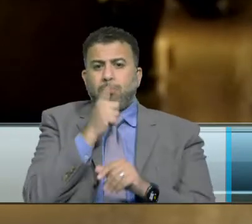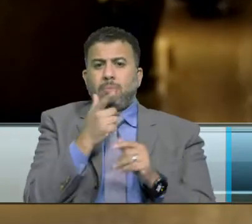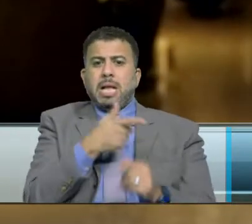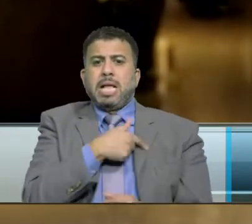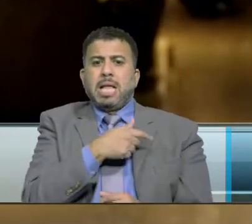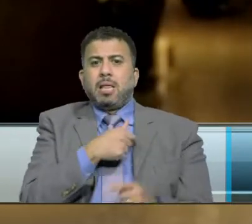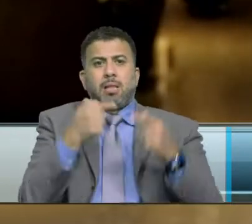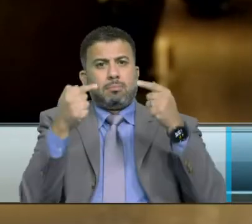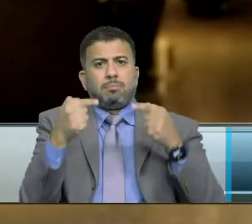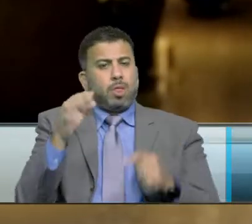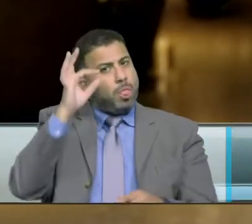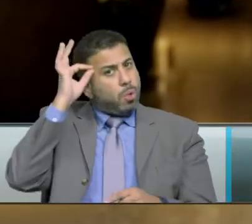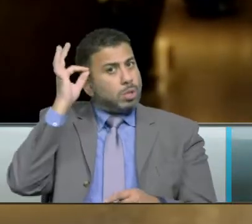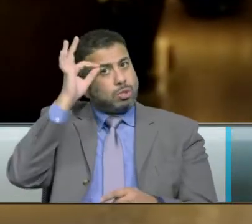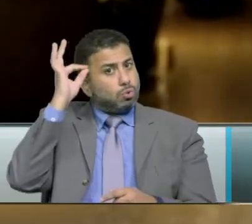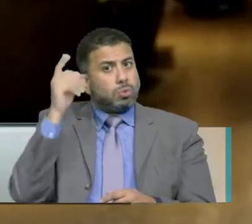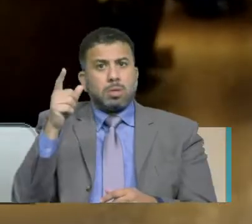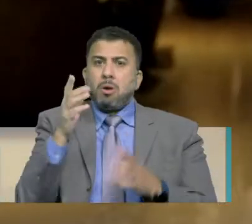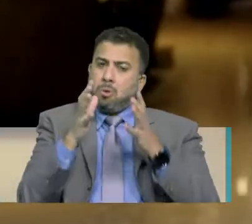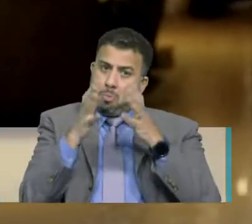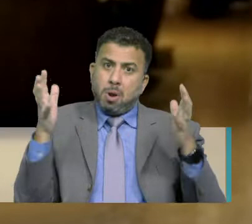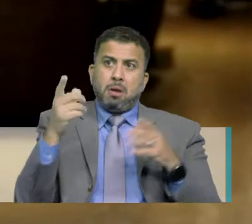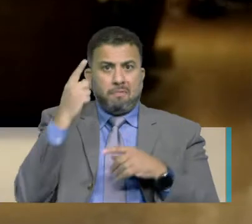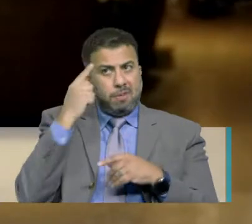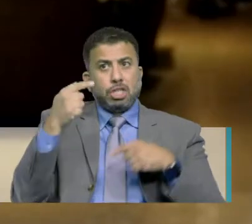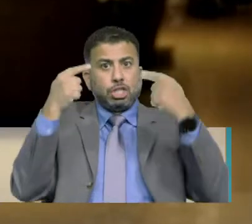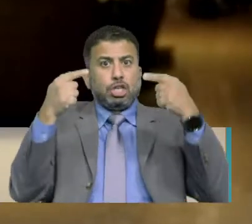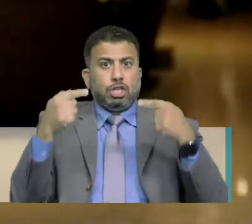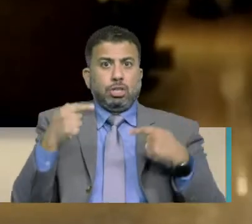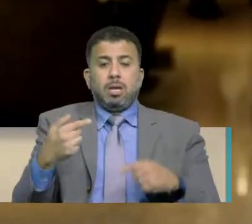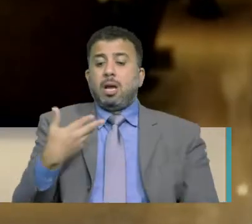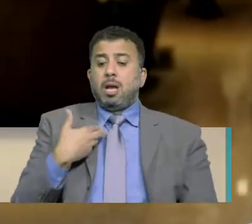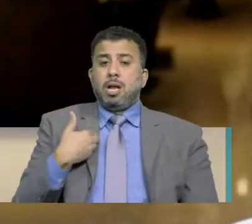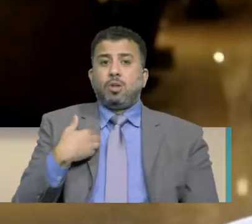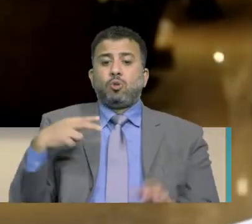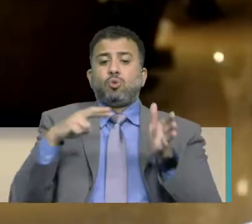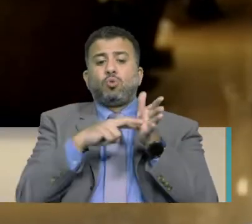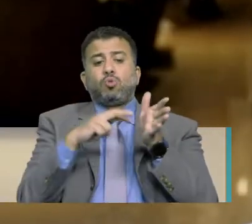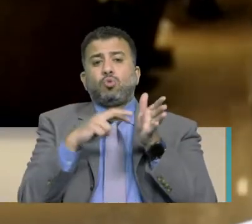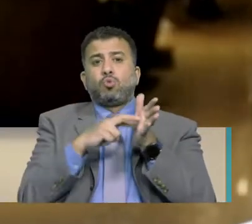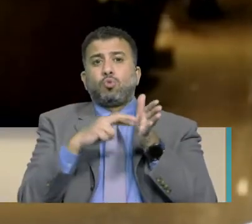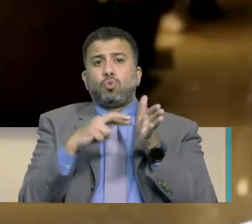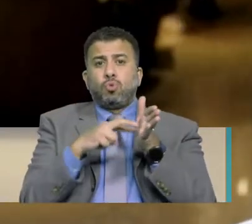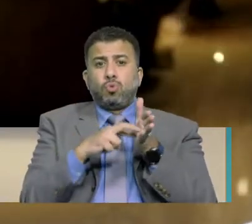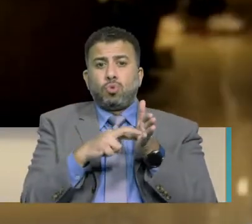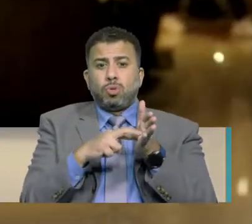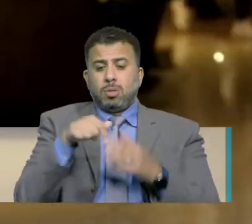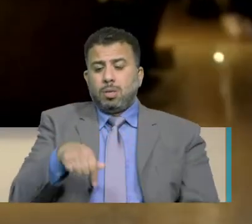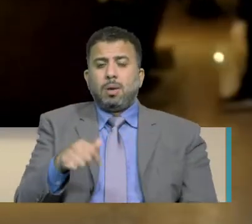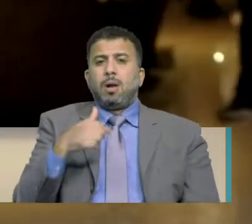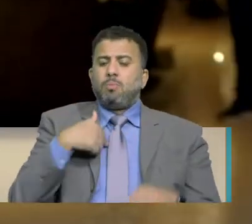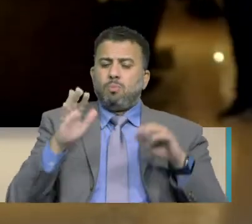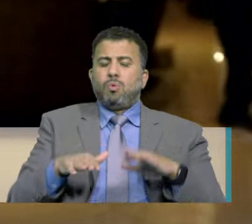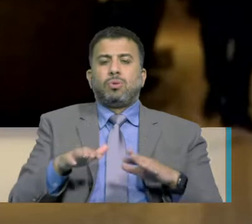مهمة موجودة بتونس عم يتم رعايتها، وهذا الشيء أنا كشاعر سوري مقيم ببلدي الثاني